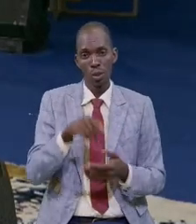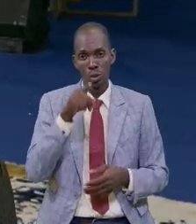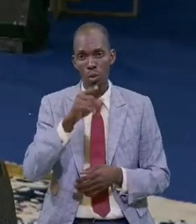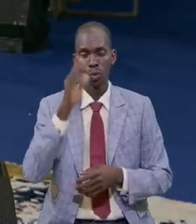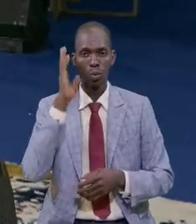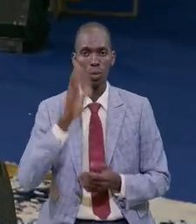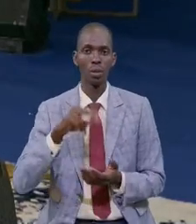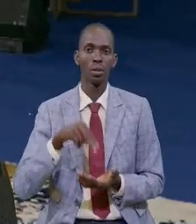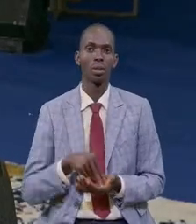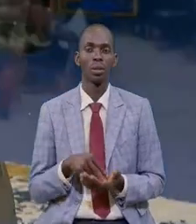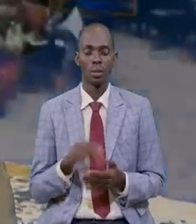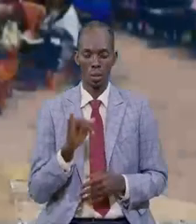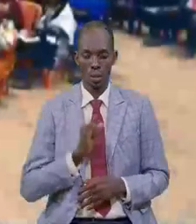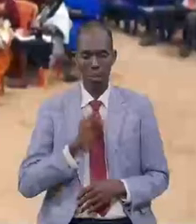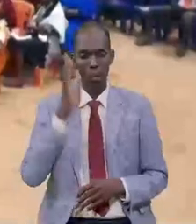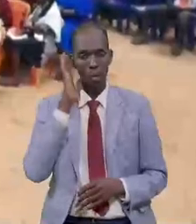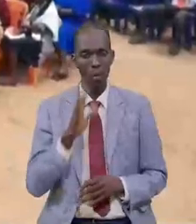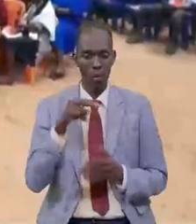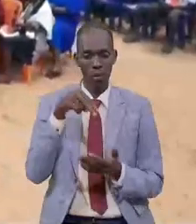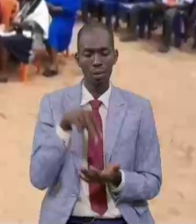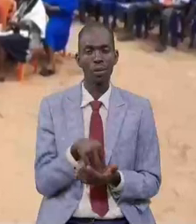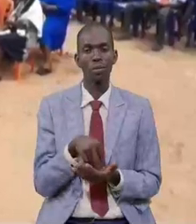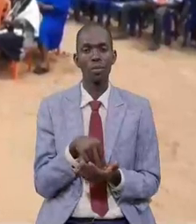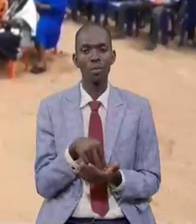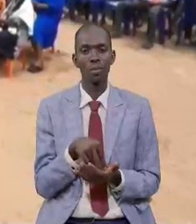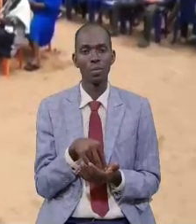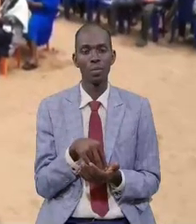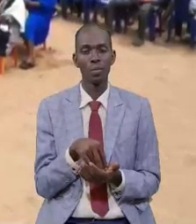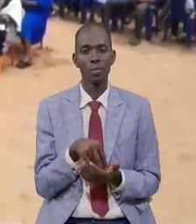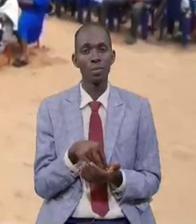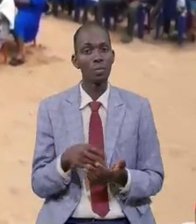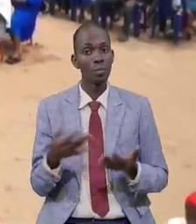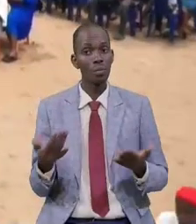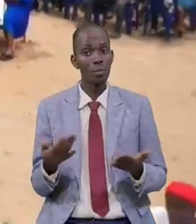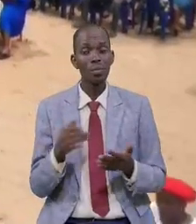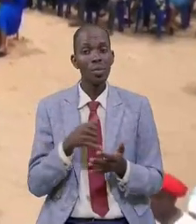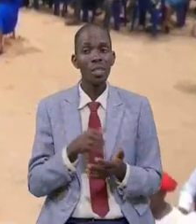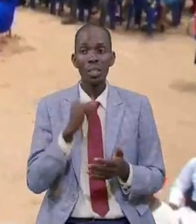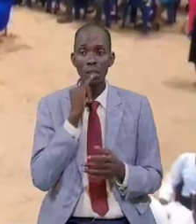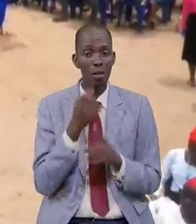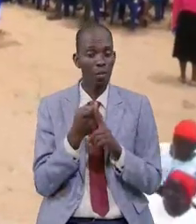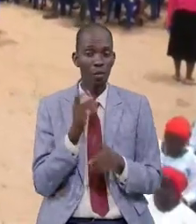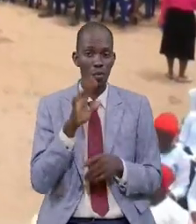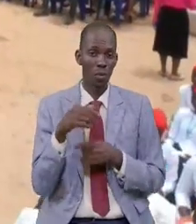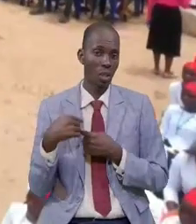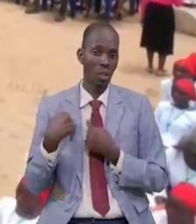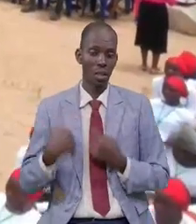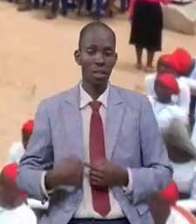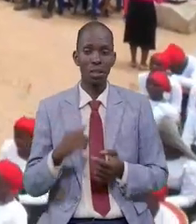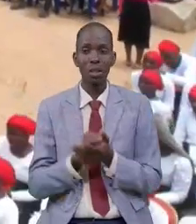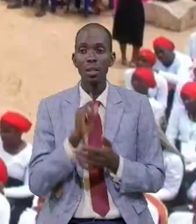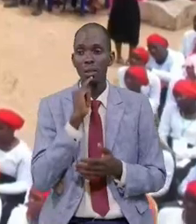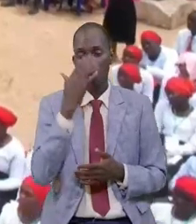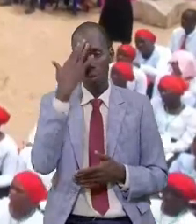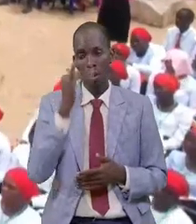tiendrons je vais tenir ça commence dans le cœur c'est pour on dit la